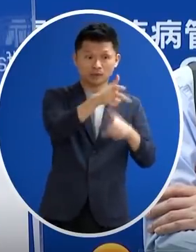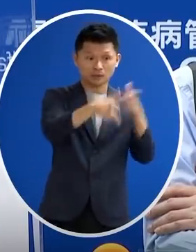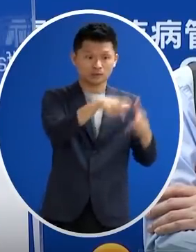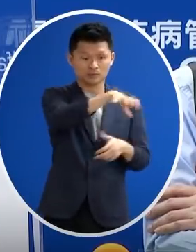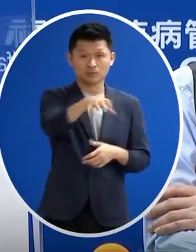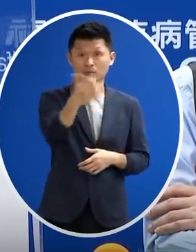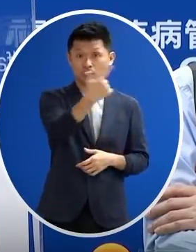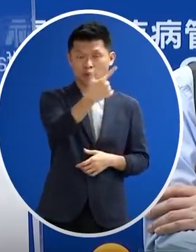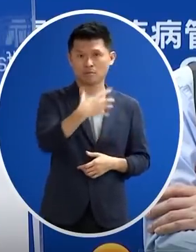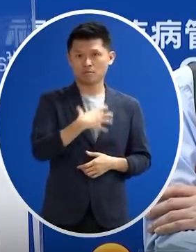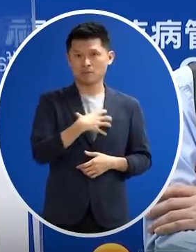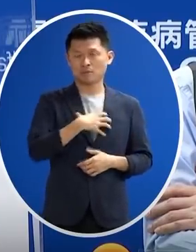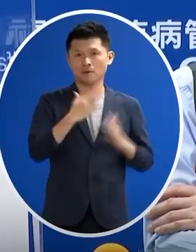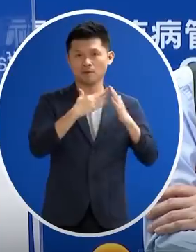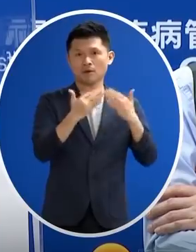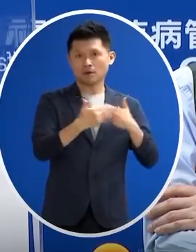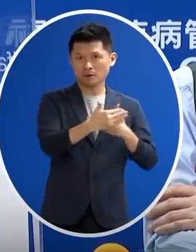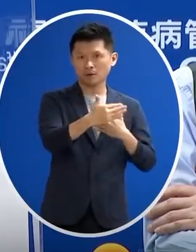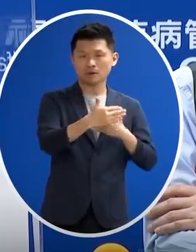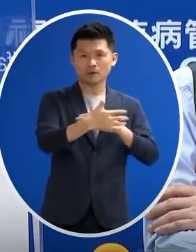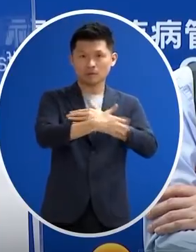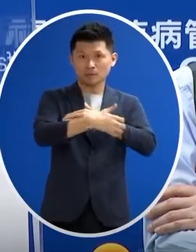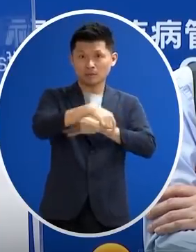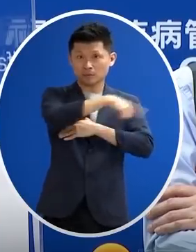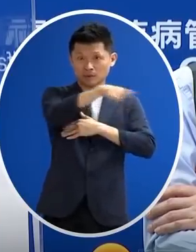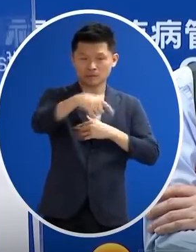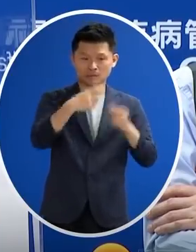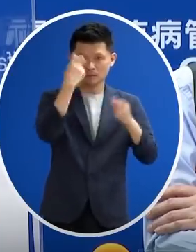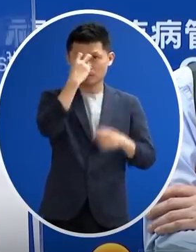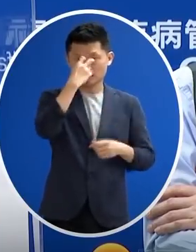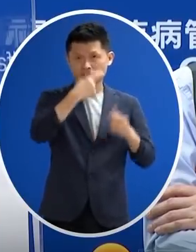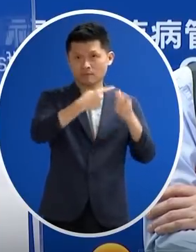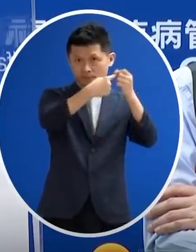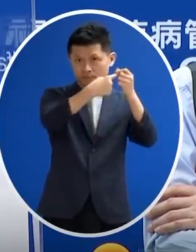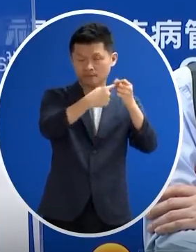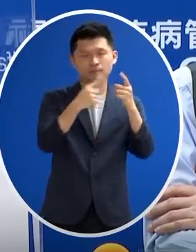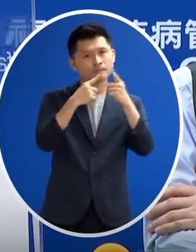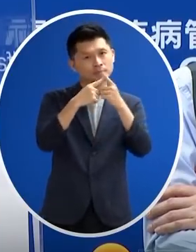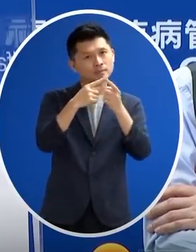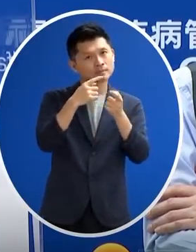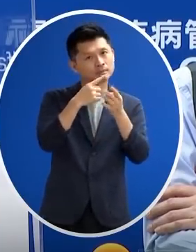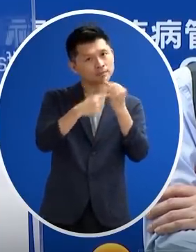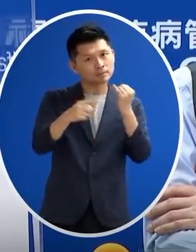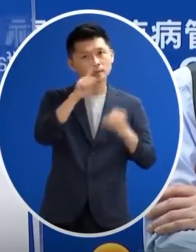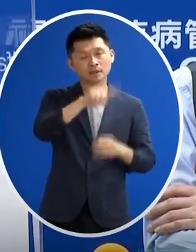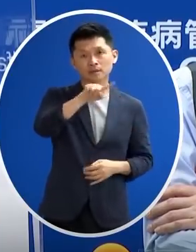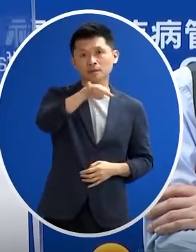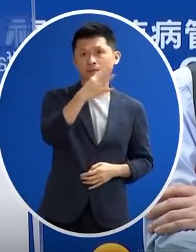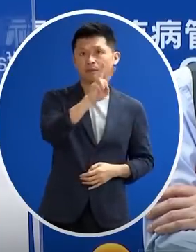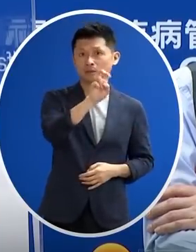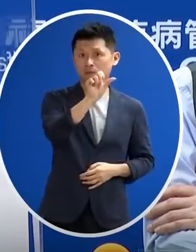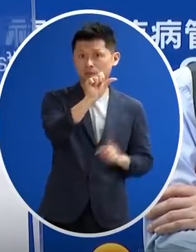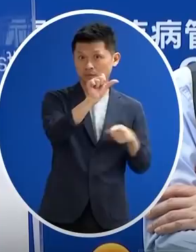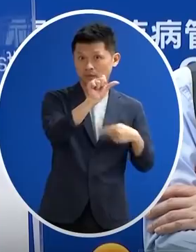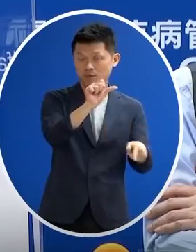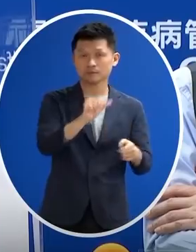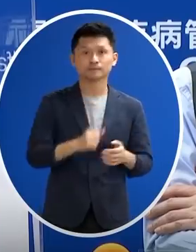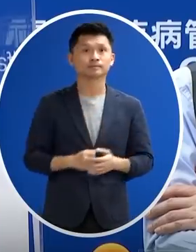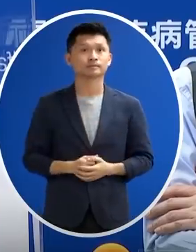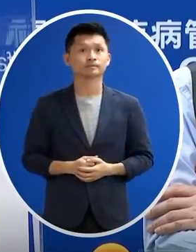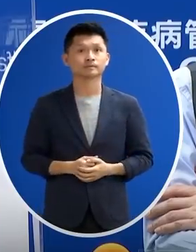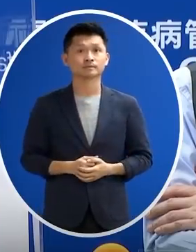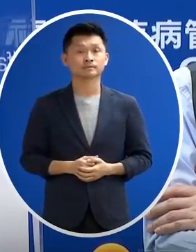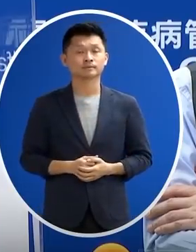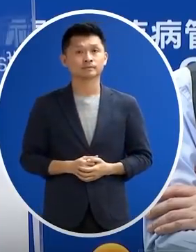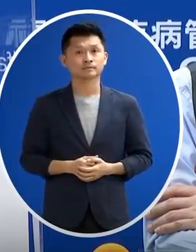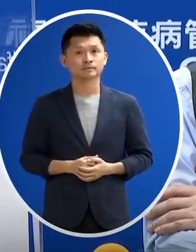的高风险居家隔离移工进行第一次的采检，那人数约1425名。好，那这